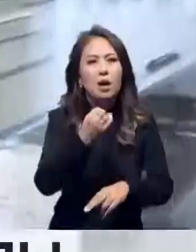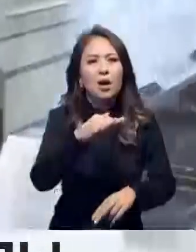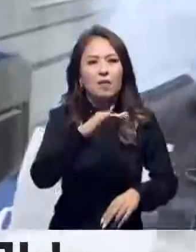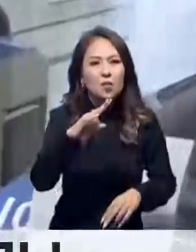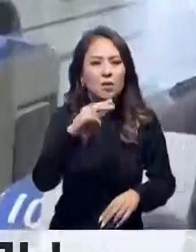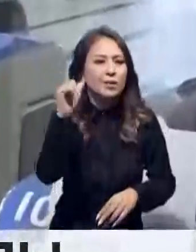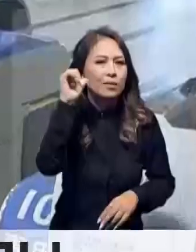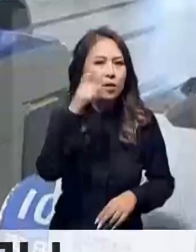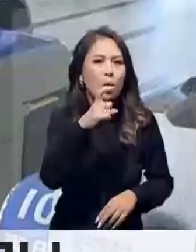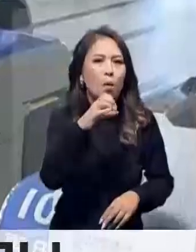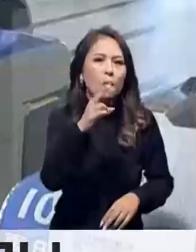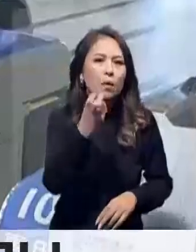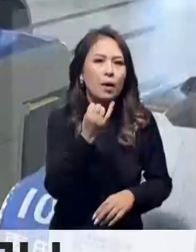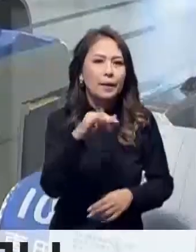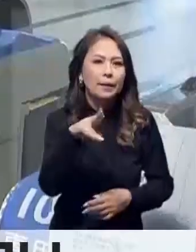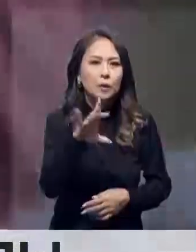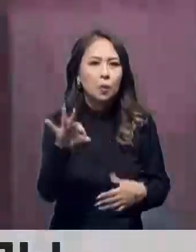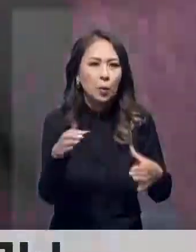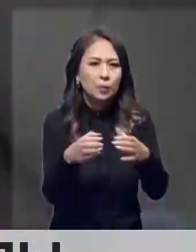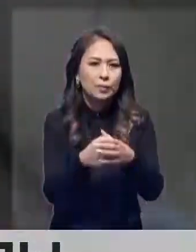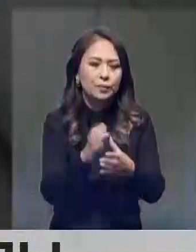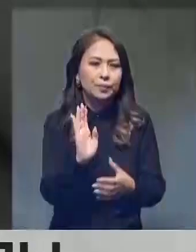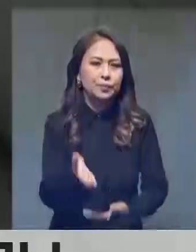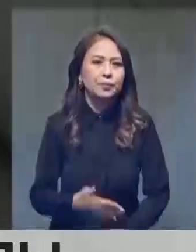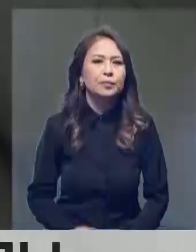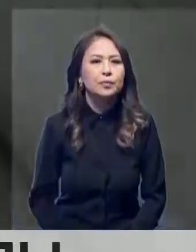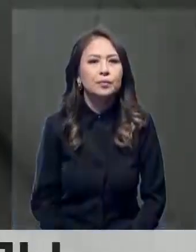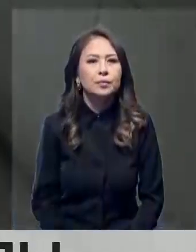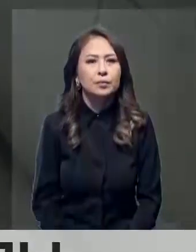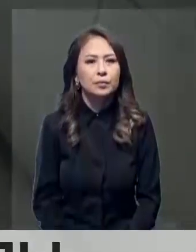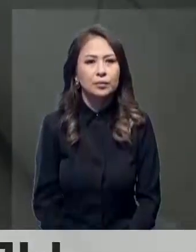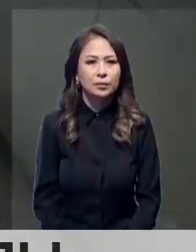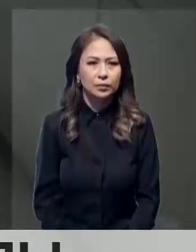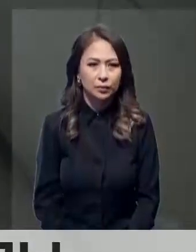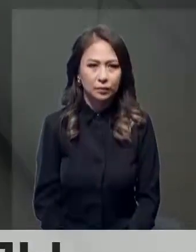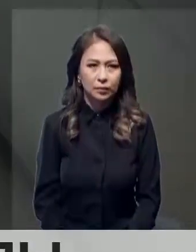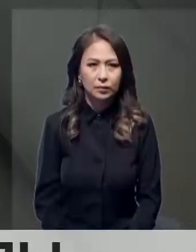тайфун ертең Хоккайдо аралына жетеді деп болжап отыр.